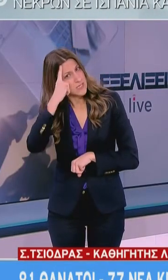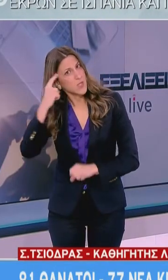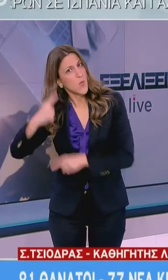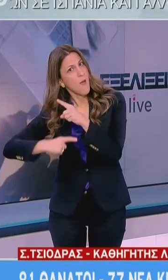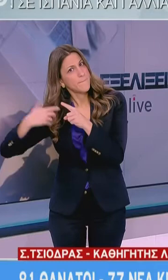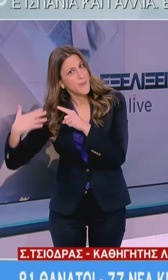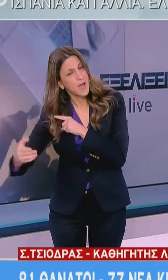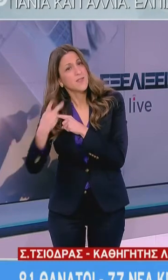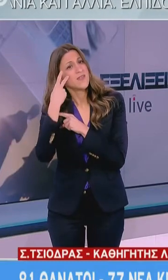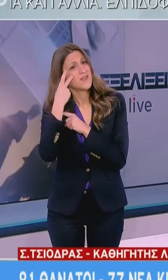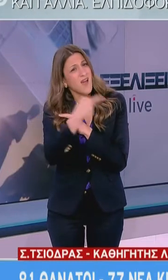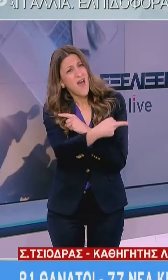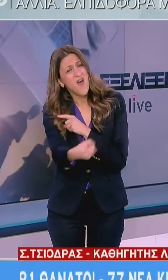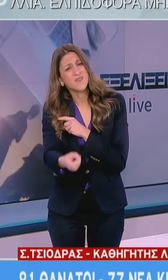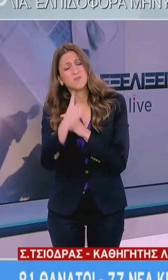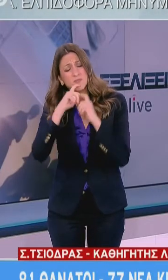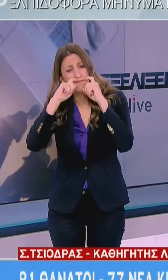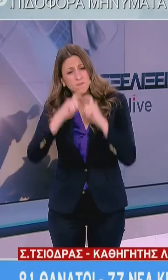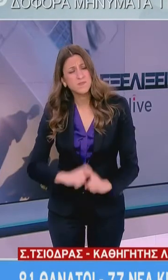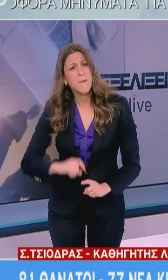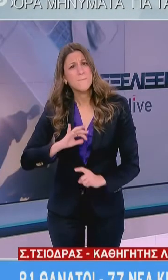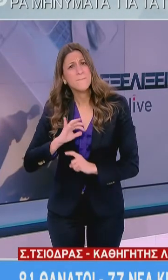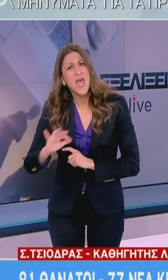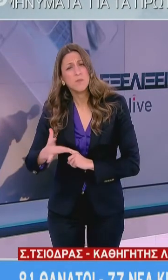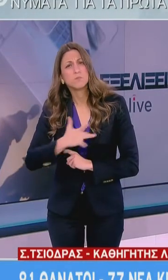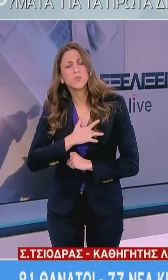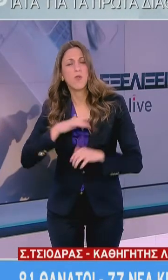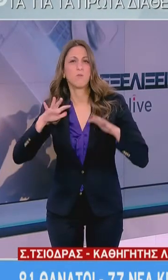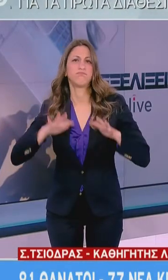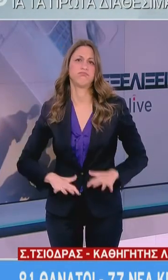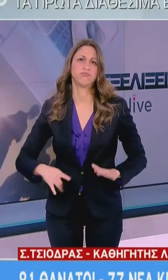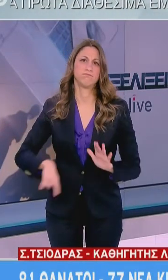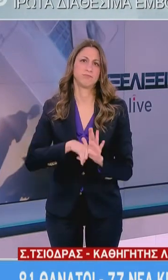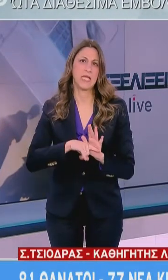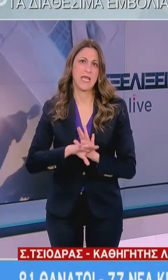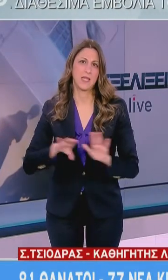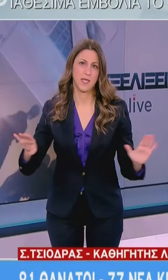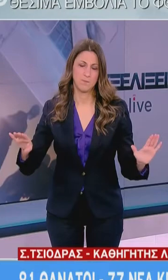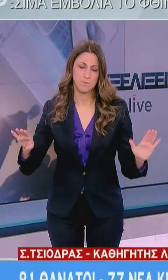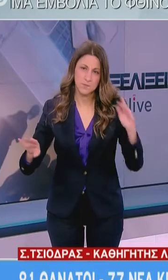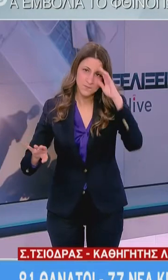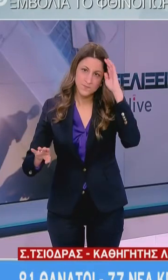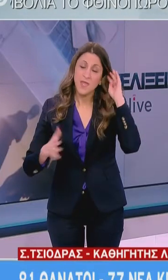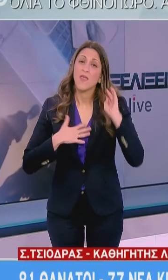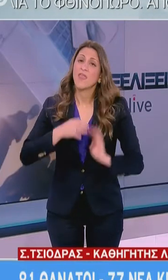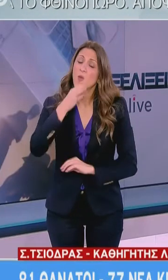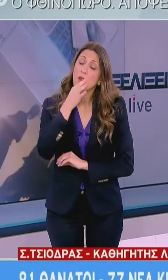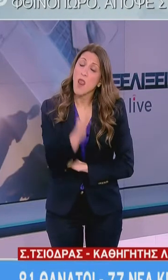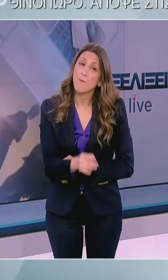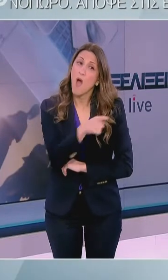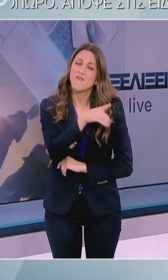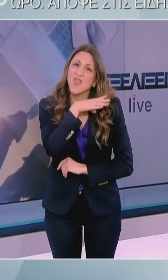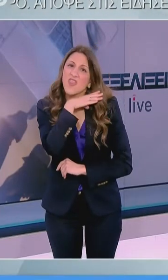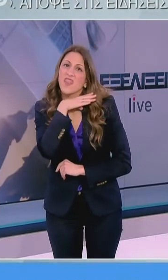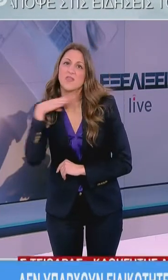πολλαπλές περιπτώσεις, σωματική και ψυχολογική βία. Θέλω να αποδώσω φόρο τιμή σε αυτούς, γιατί με προσωπικές θυσίες υπερβάλλουν